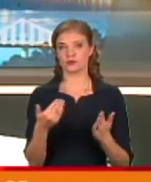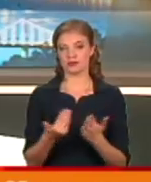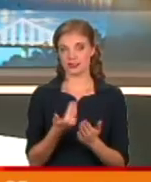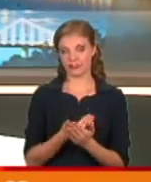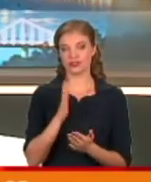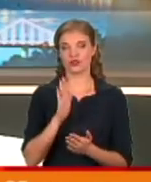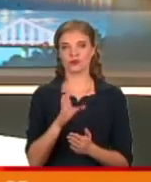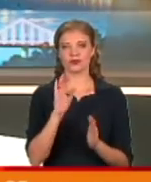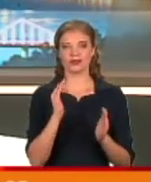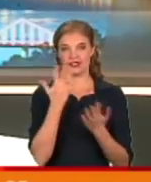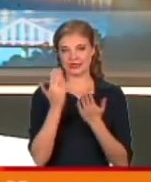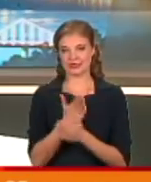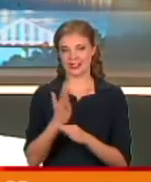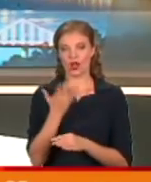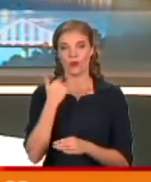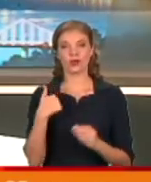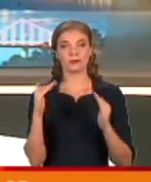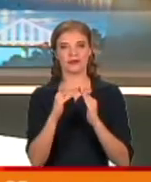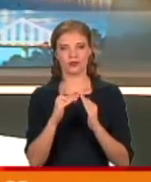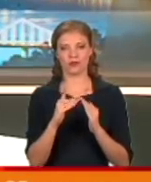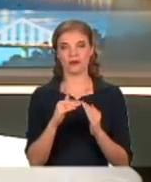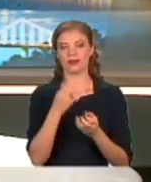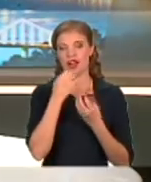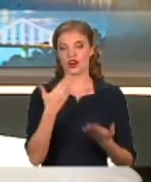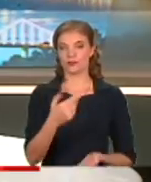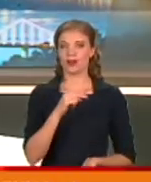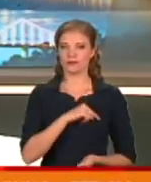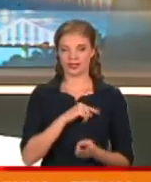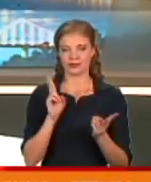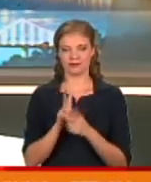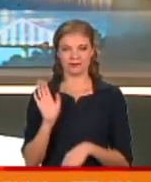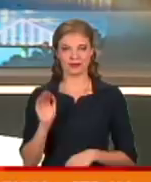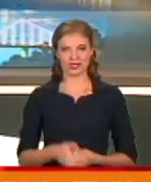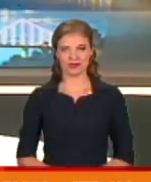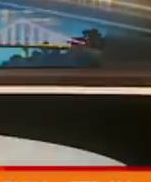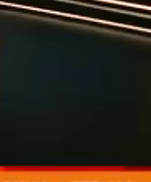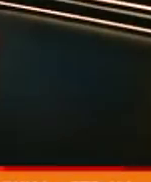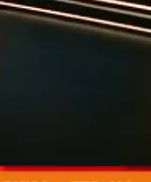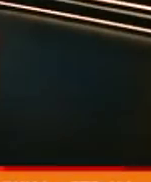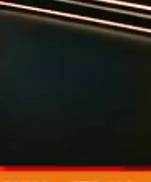«Вікон» дивіться серіал «Коли ми вдома. Нова історія». Вам гарного настрою. Побачимось.